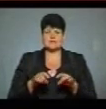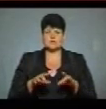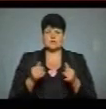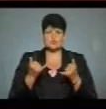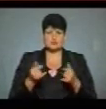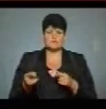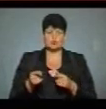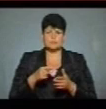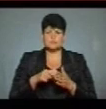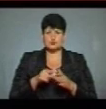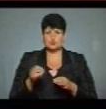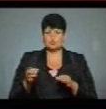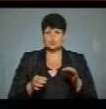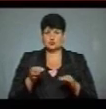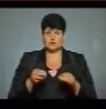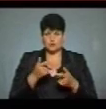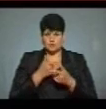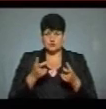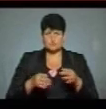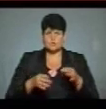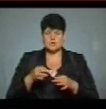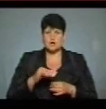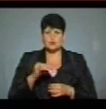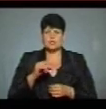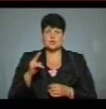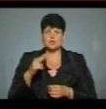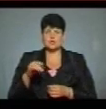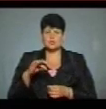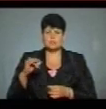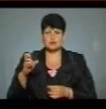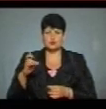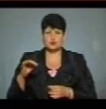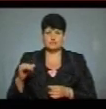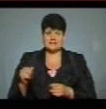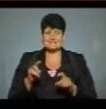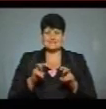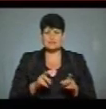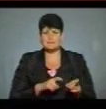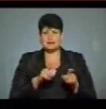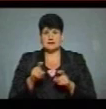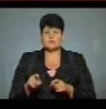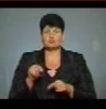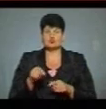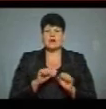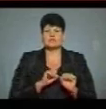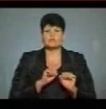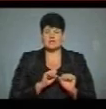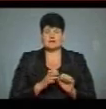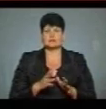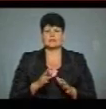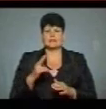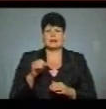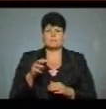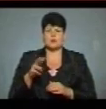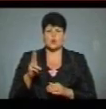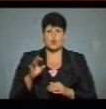в Тернопільському міськрайонному суді оголосив суддя Юрій Дзюбановський. Засідання перенесли, оскільки адвокат Юрій Демкович, захисник підозрюваного